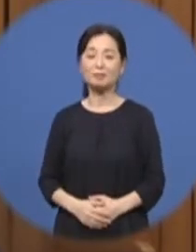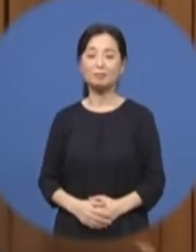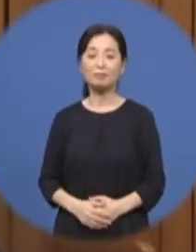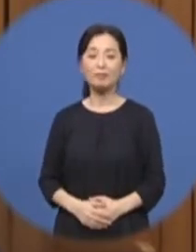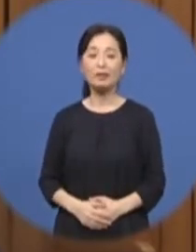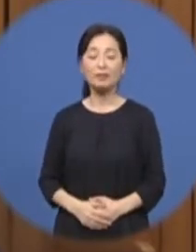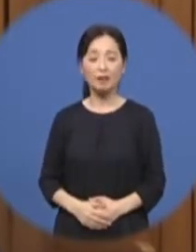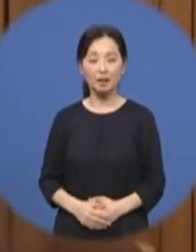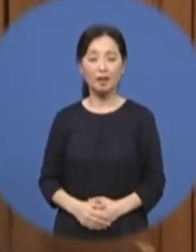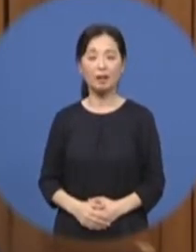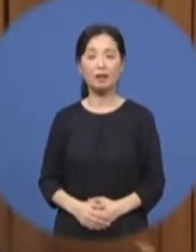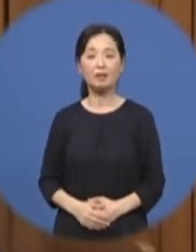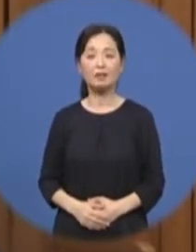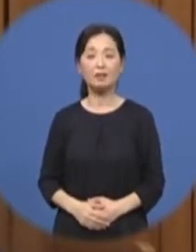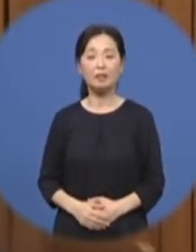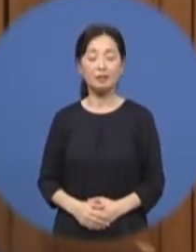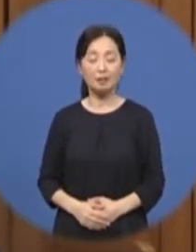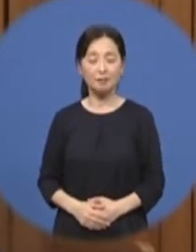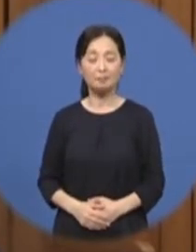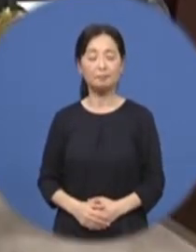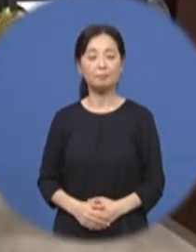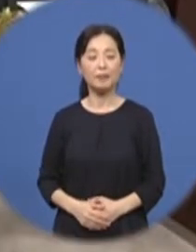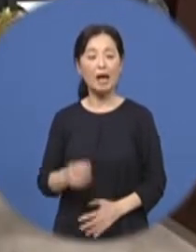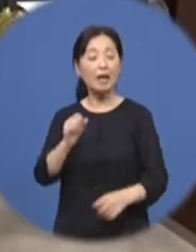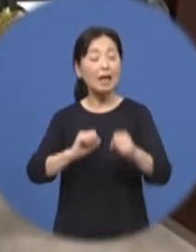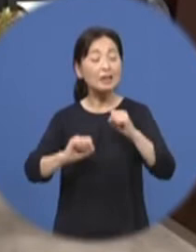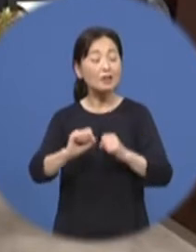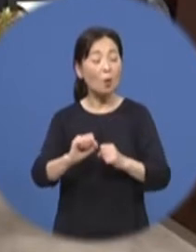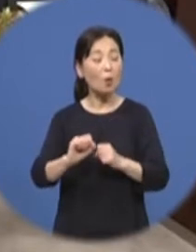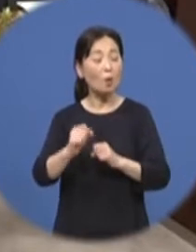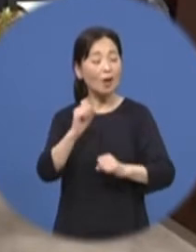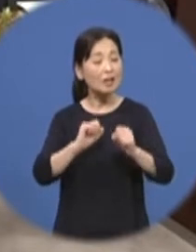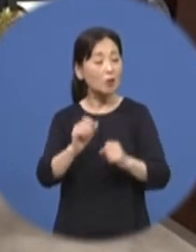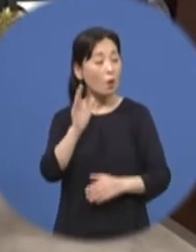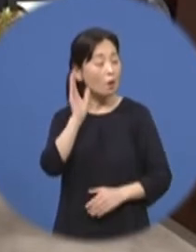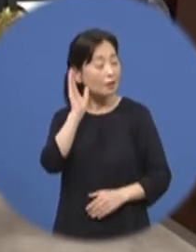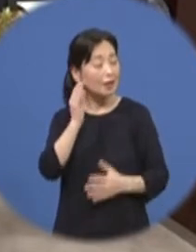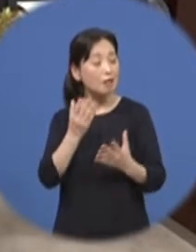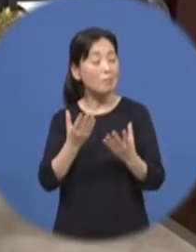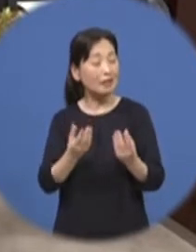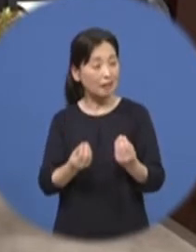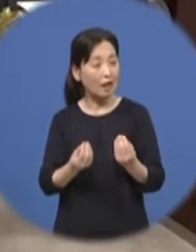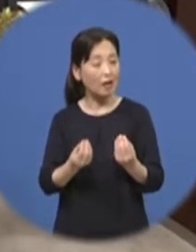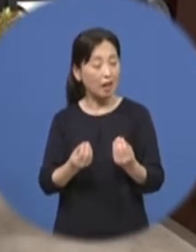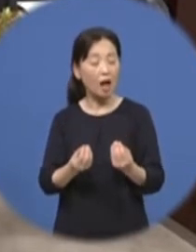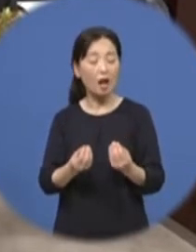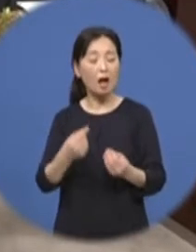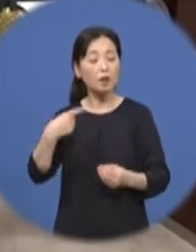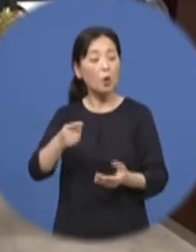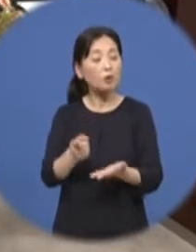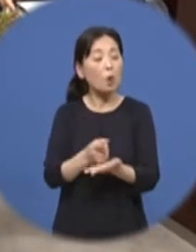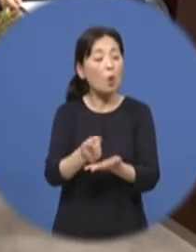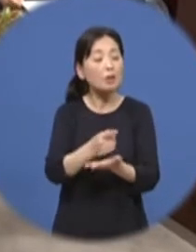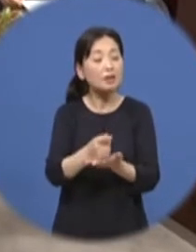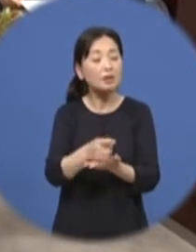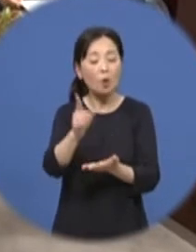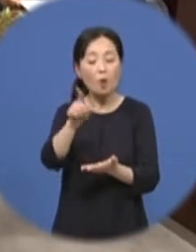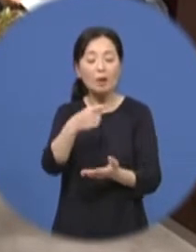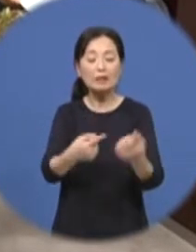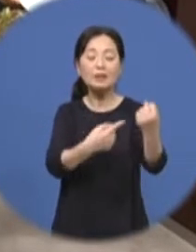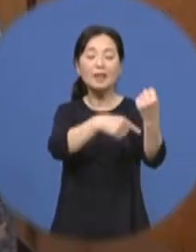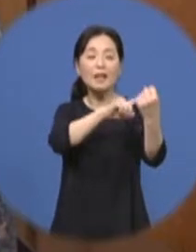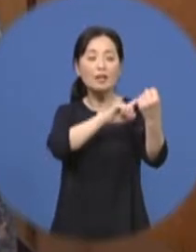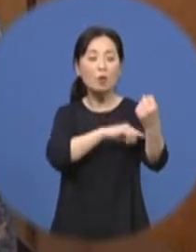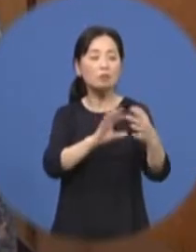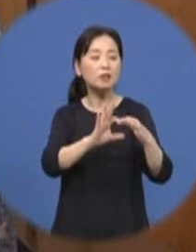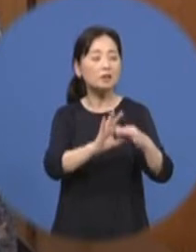上先生のいろいろな活動を伺いましたけれども、はい、教育方針の人間力、これについて少し詳しくお伺いしたい